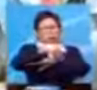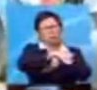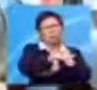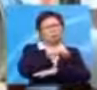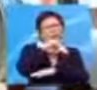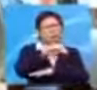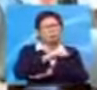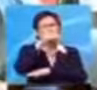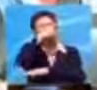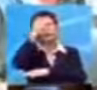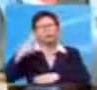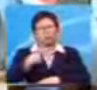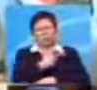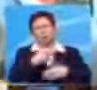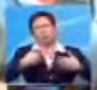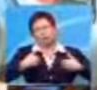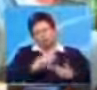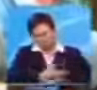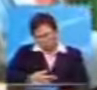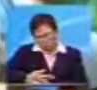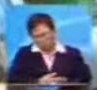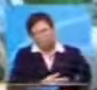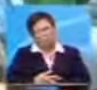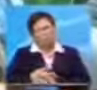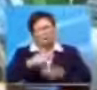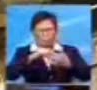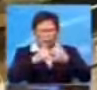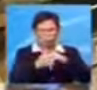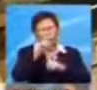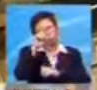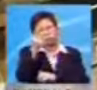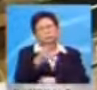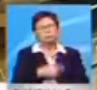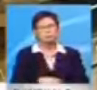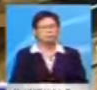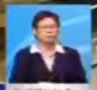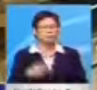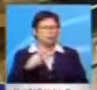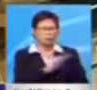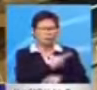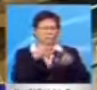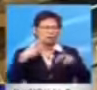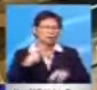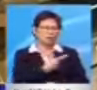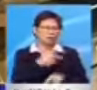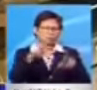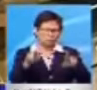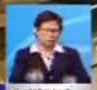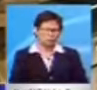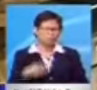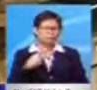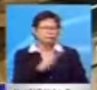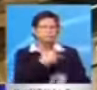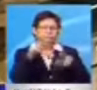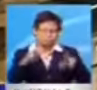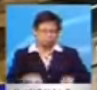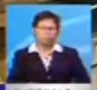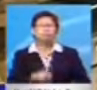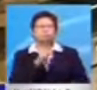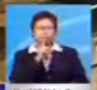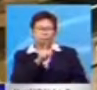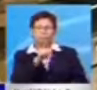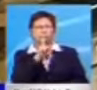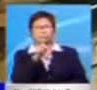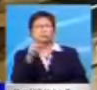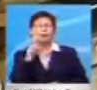boleh ambil selalu sebab kita ada anak itu masalah itu Jah kita sebagai rakyat memang menerima hakikat